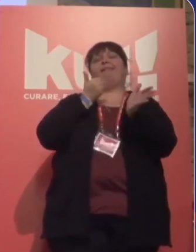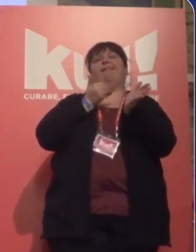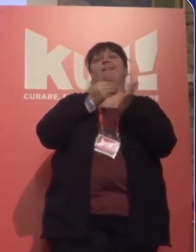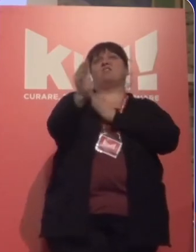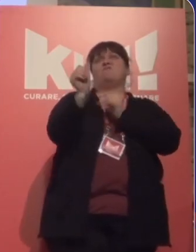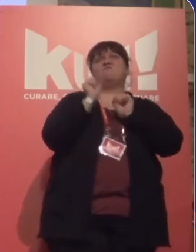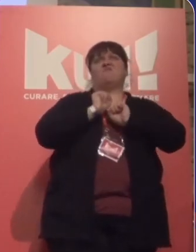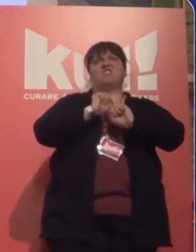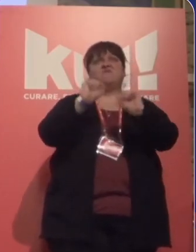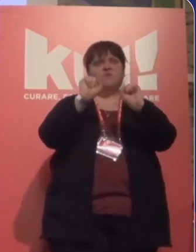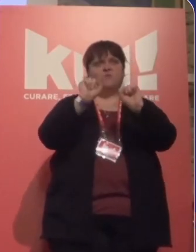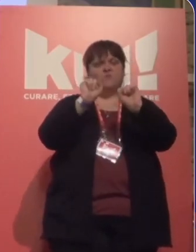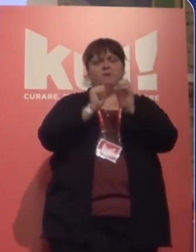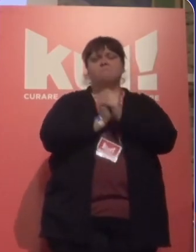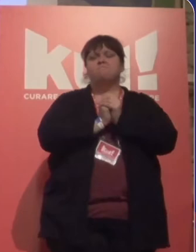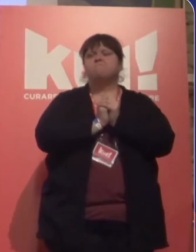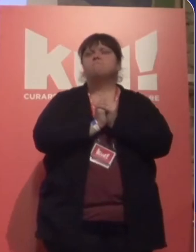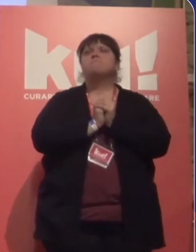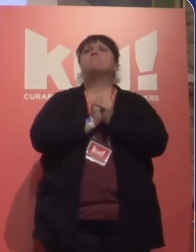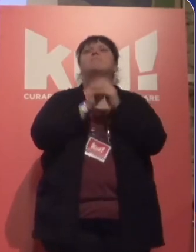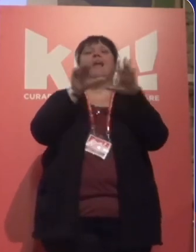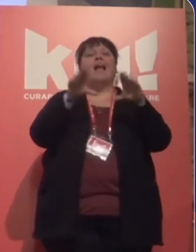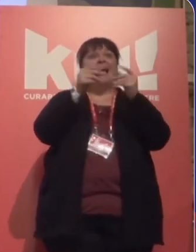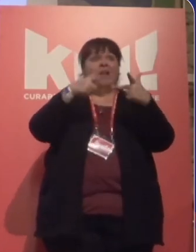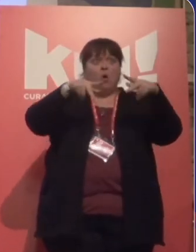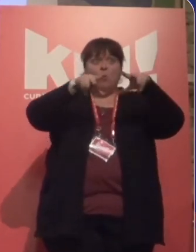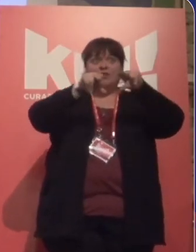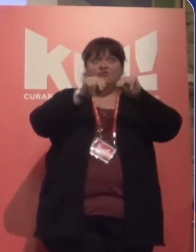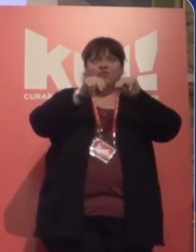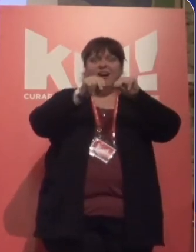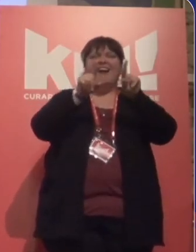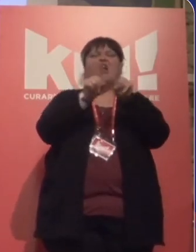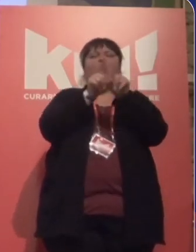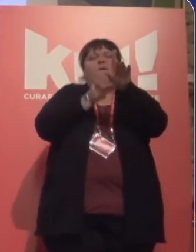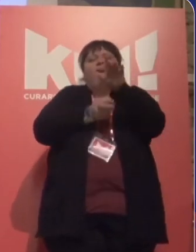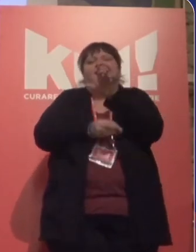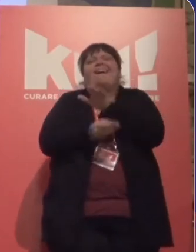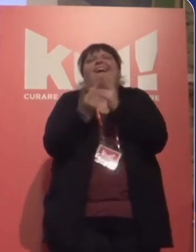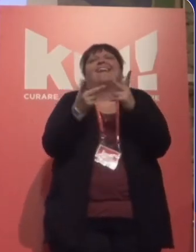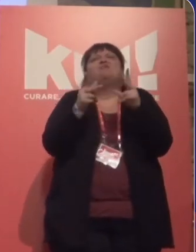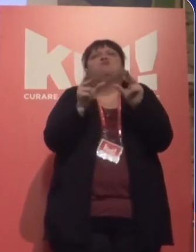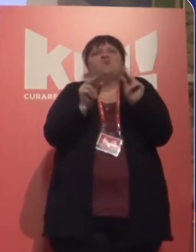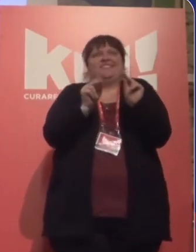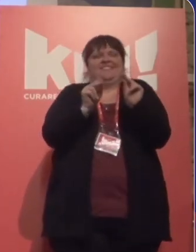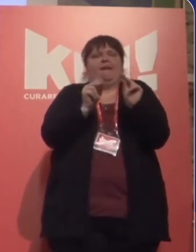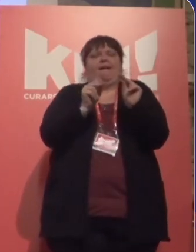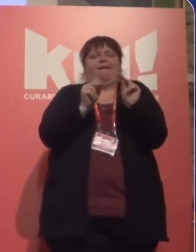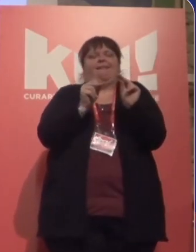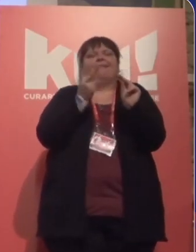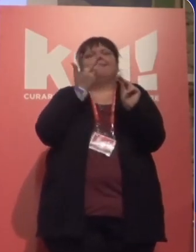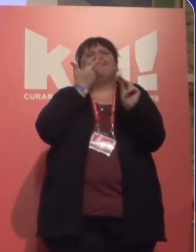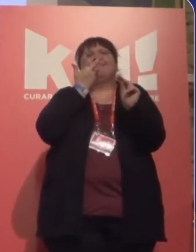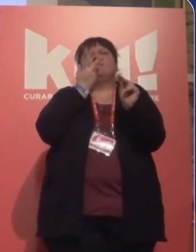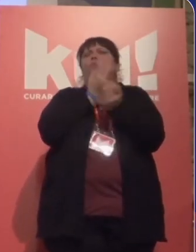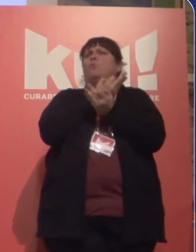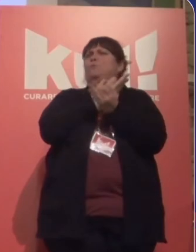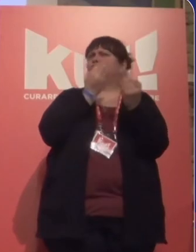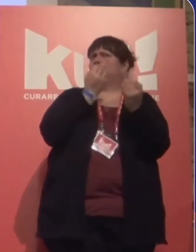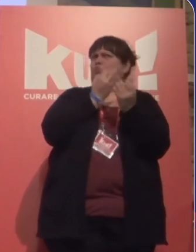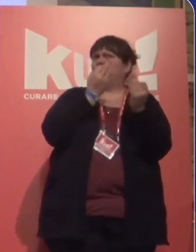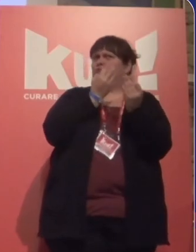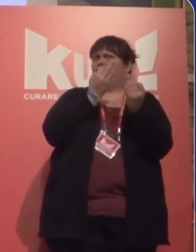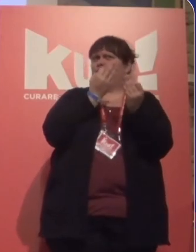rigenerare è quindi un desiderio ovviamente giusto ineluttabile che vi